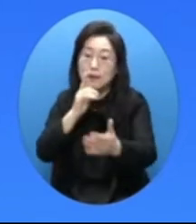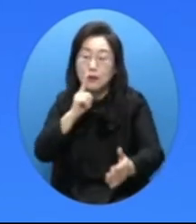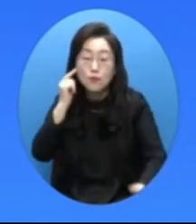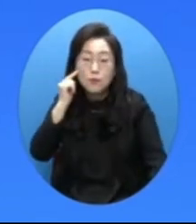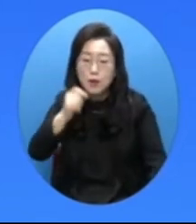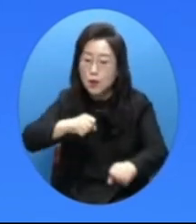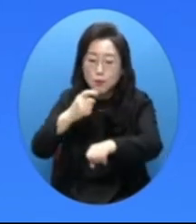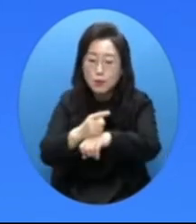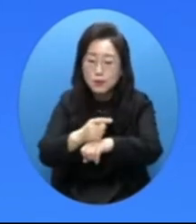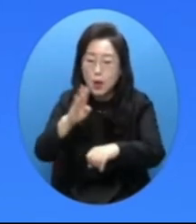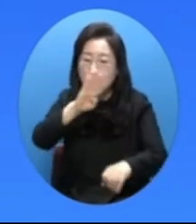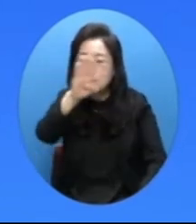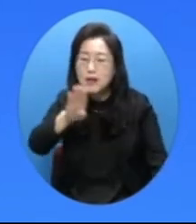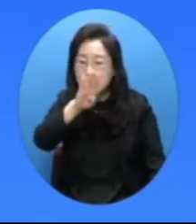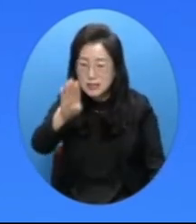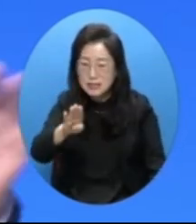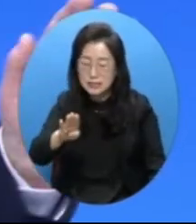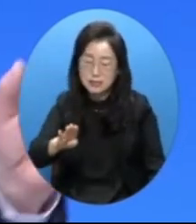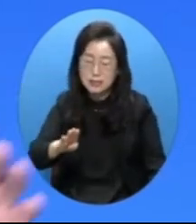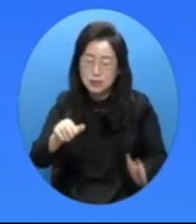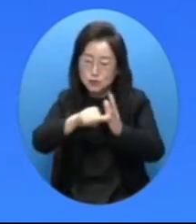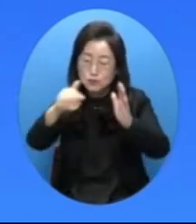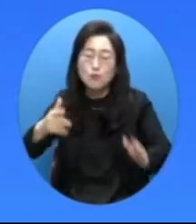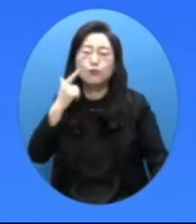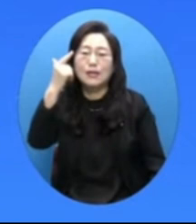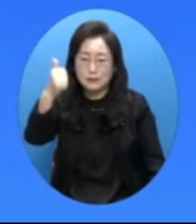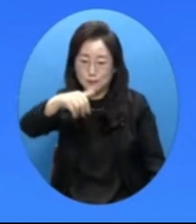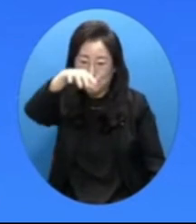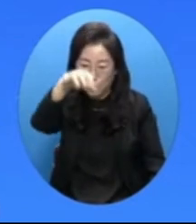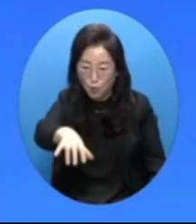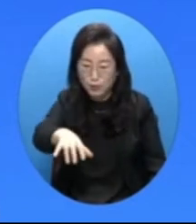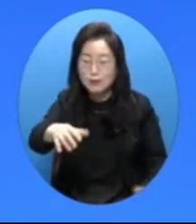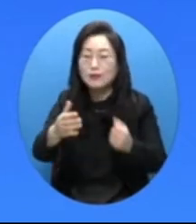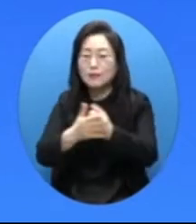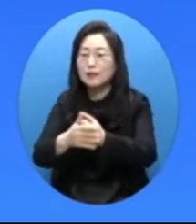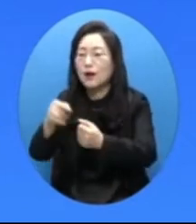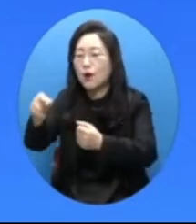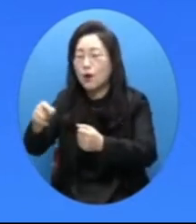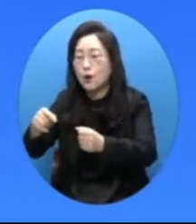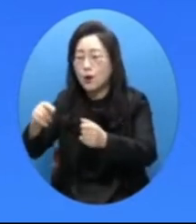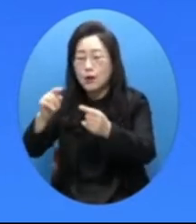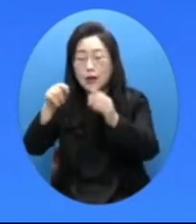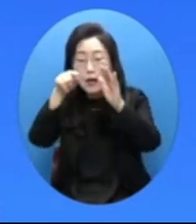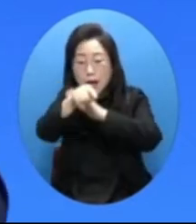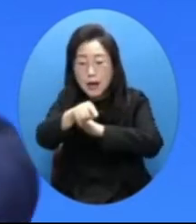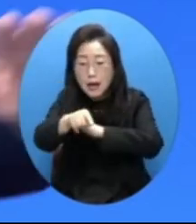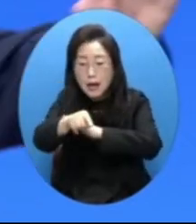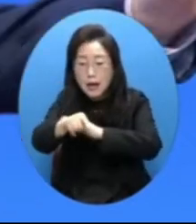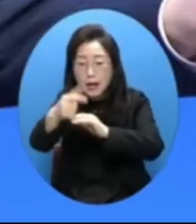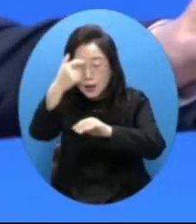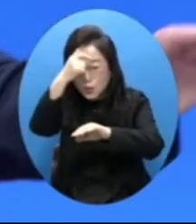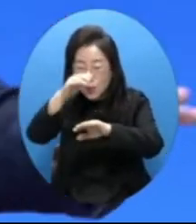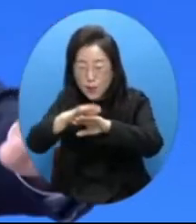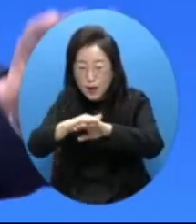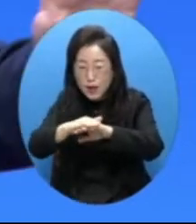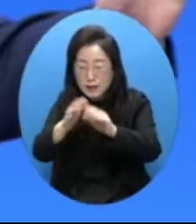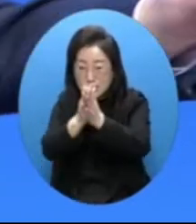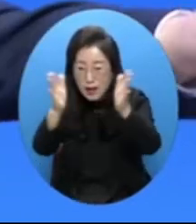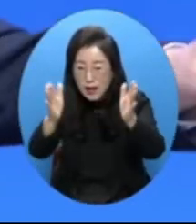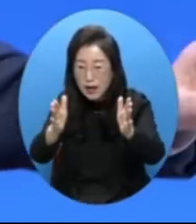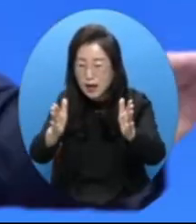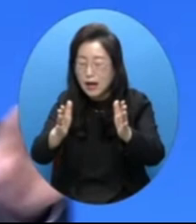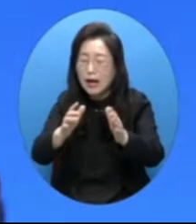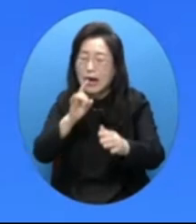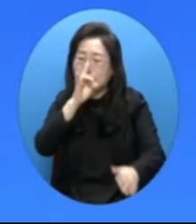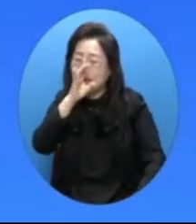빌릴에 대한 본부가 있는 것이고 거기는 성지니까 가서 교회를 시작해도 사람이 안 오니까 사람들이 교회가